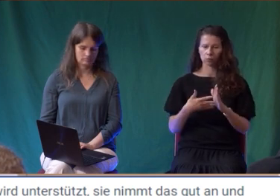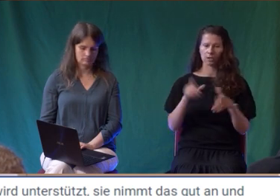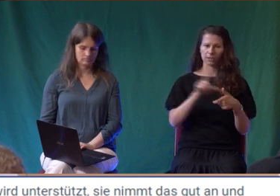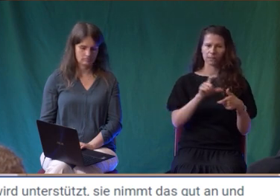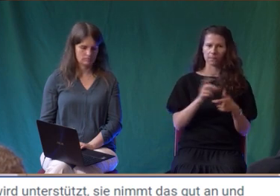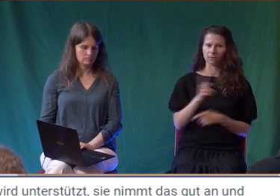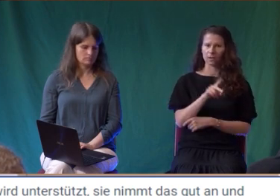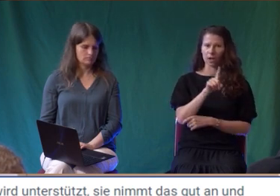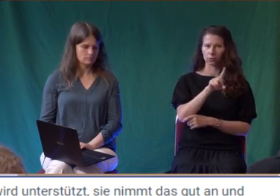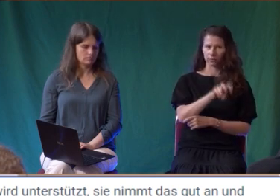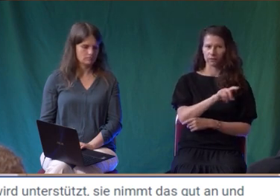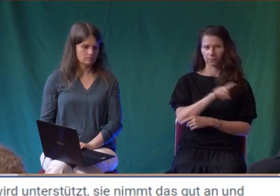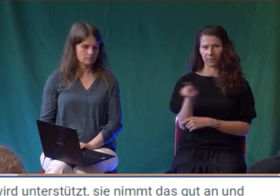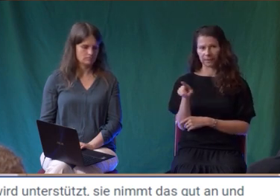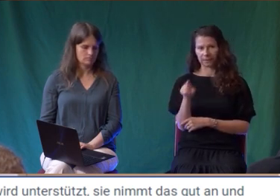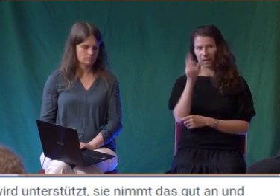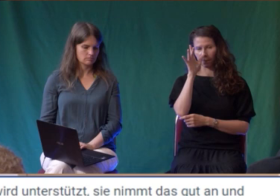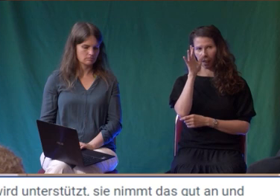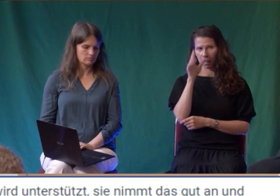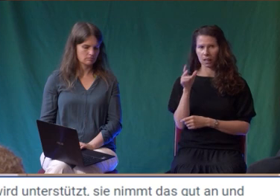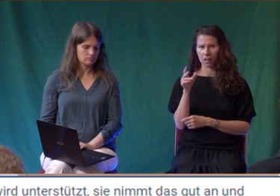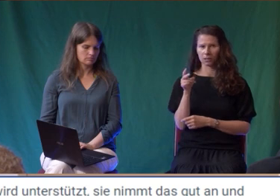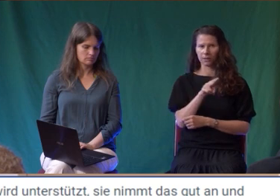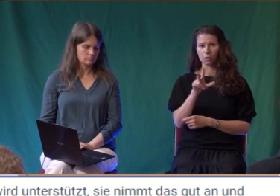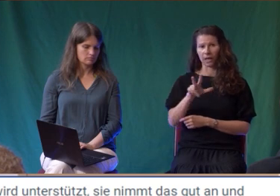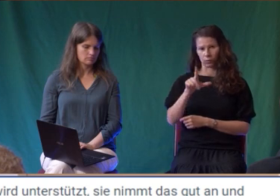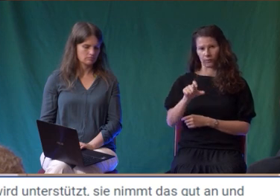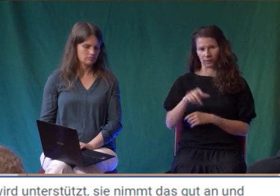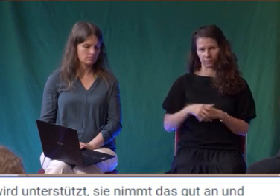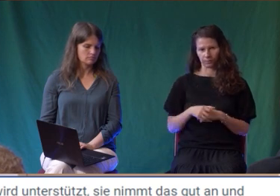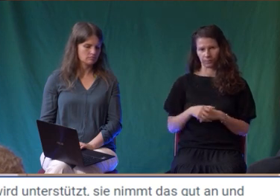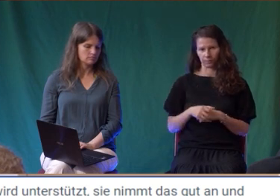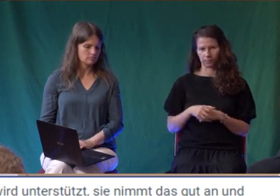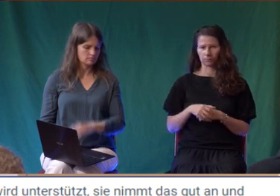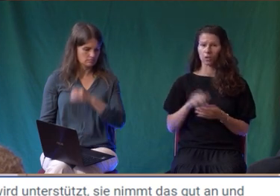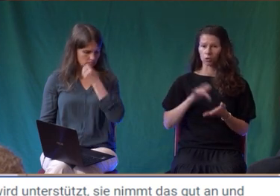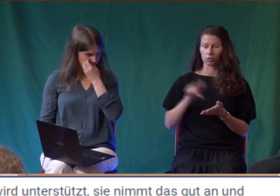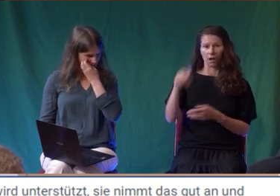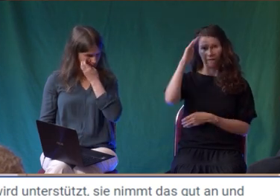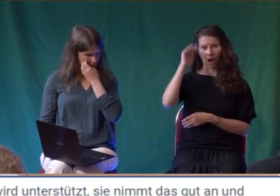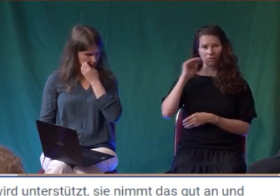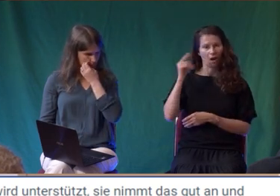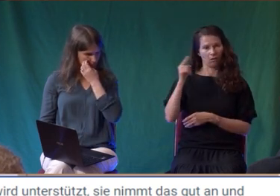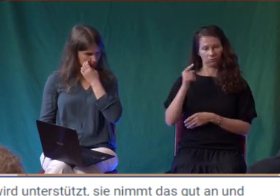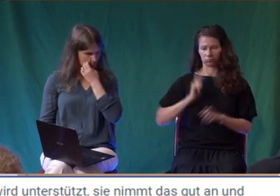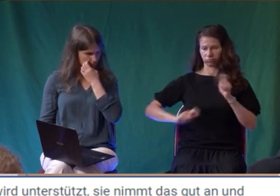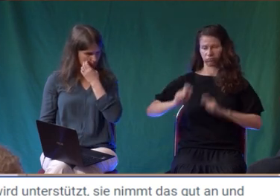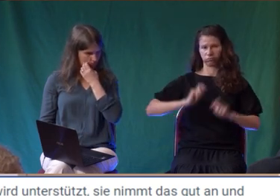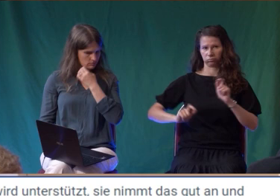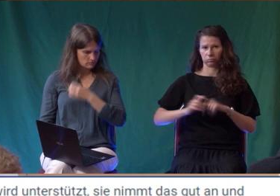21 bis April 23 aufgrund der Verweigerungshaltung des Vaters